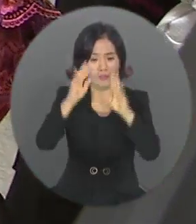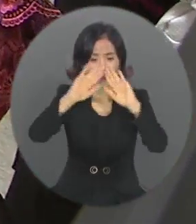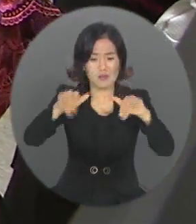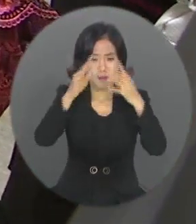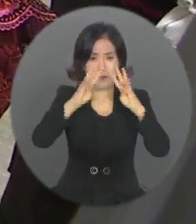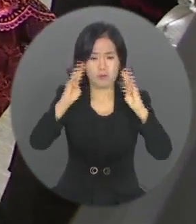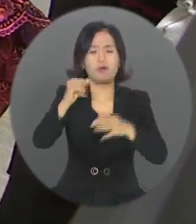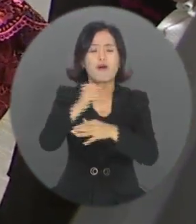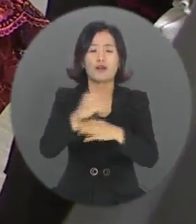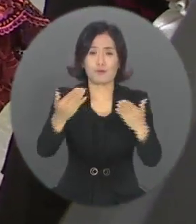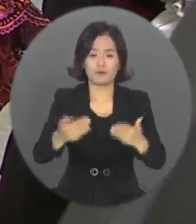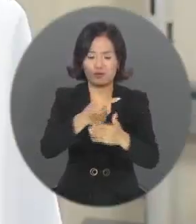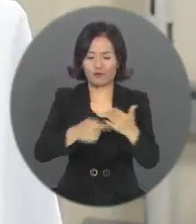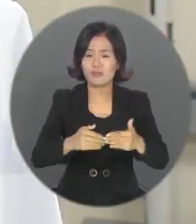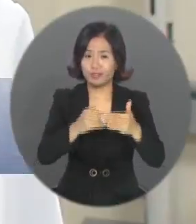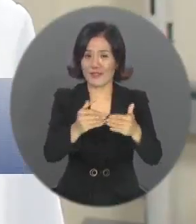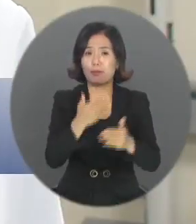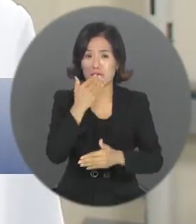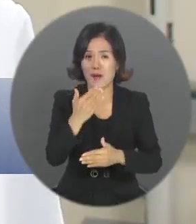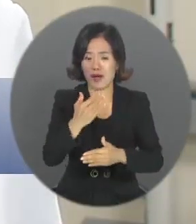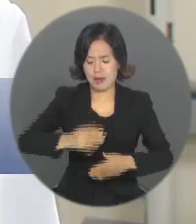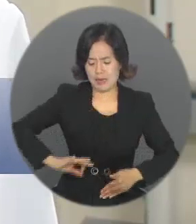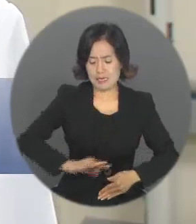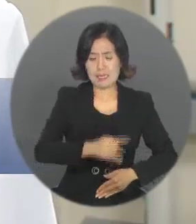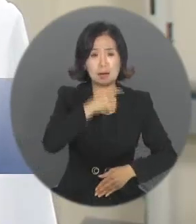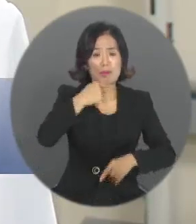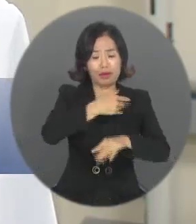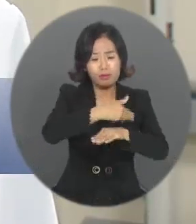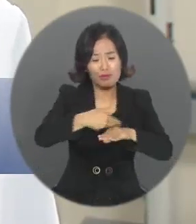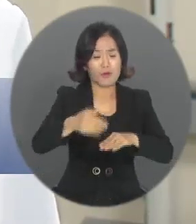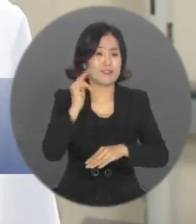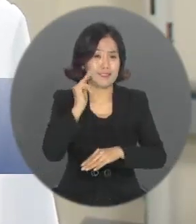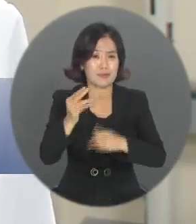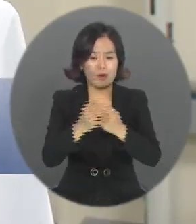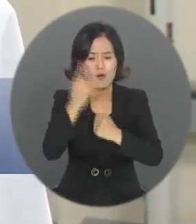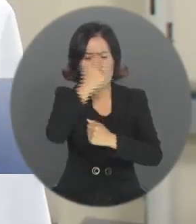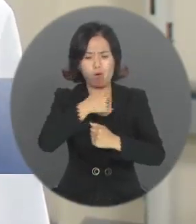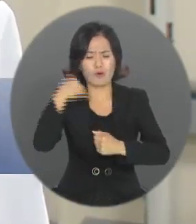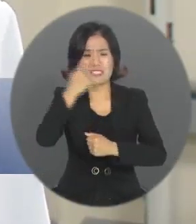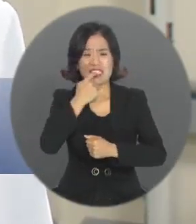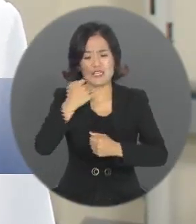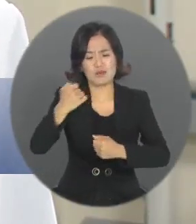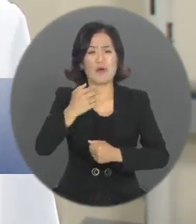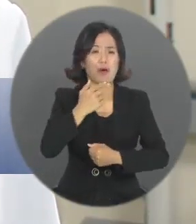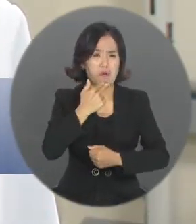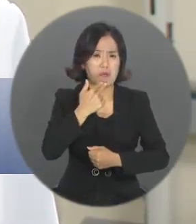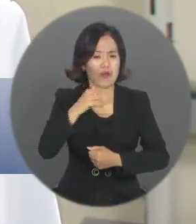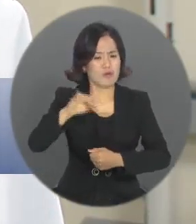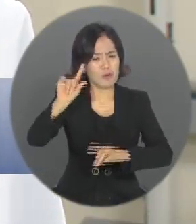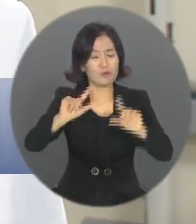극적으로 수술이 진행됐습니다. 장 출혈이 심했었고요. 그리고 아주 창백하고 힘이 없었던 게 가장